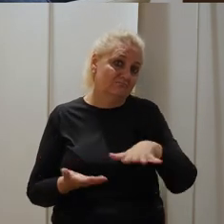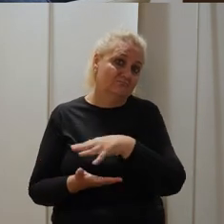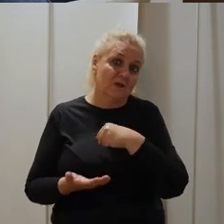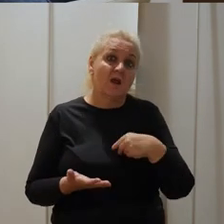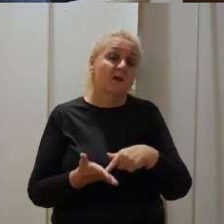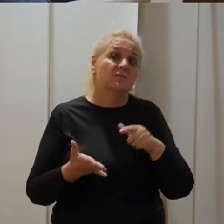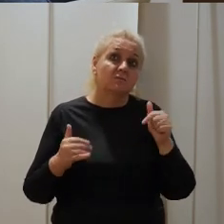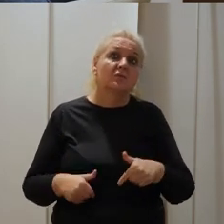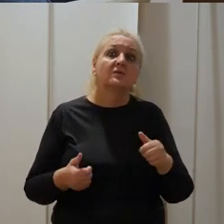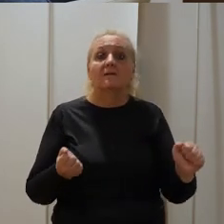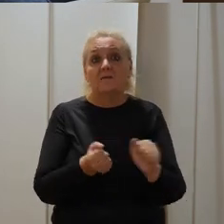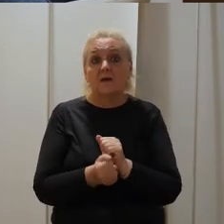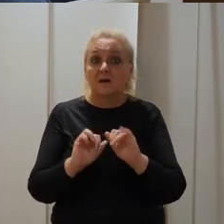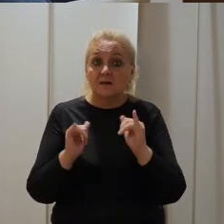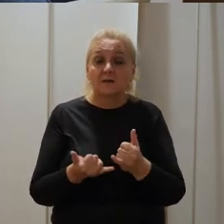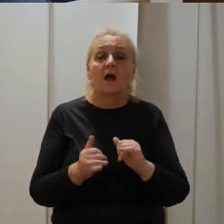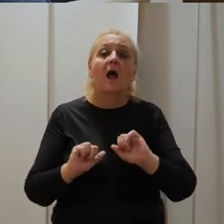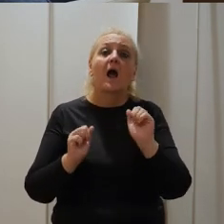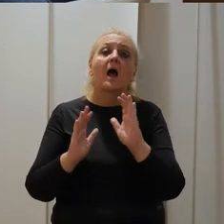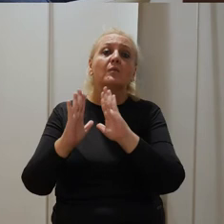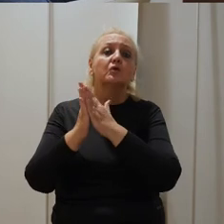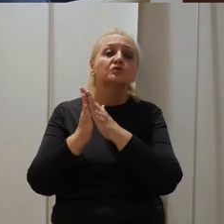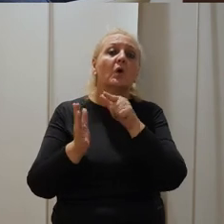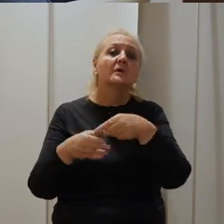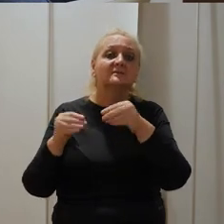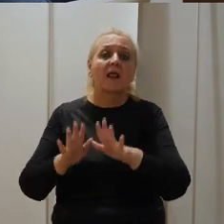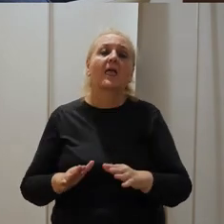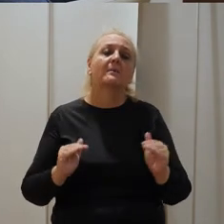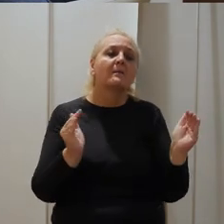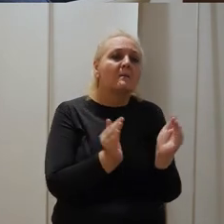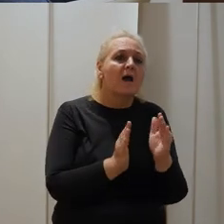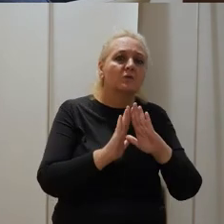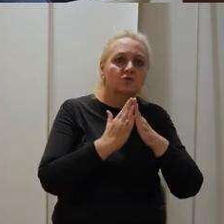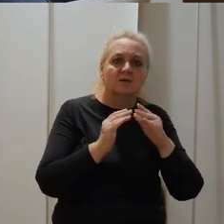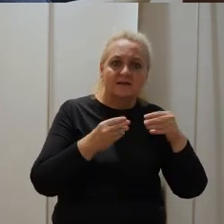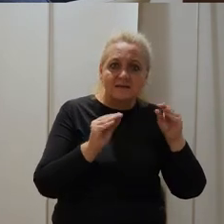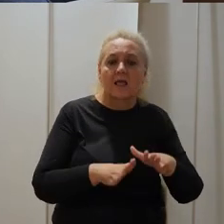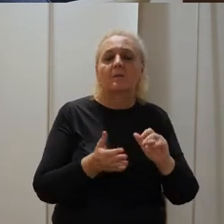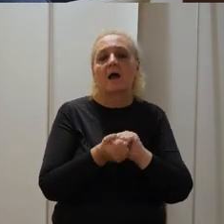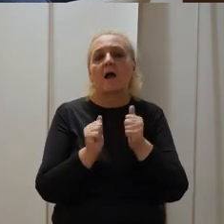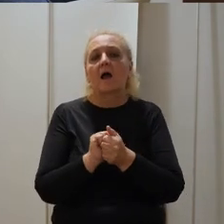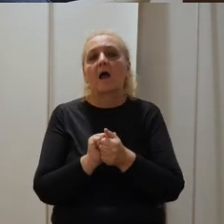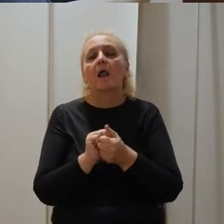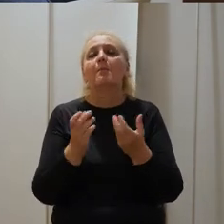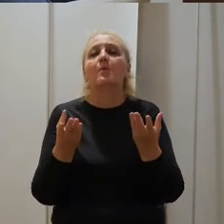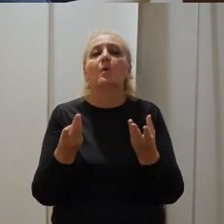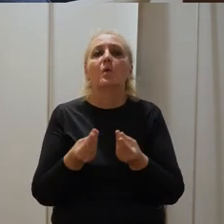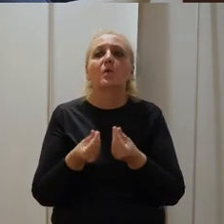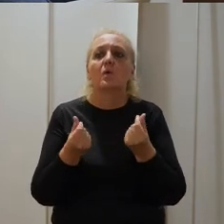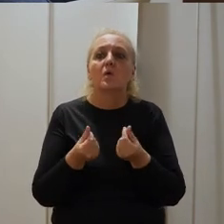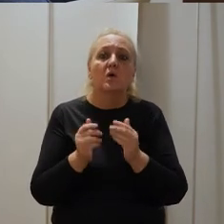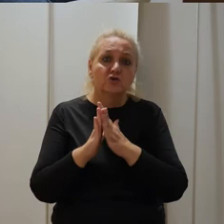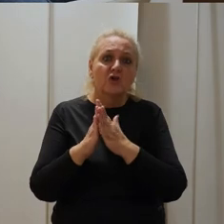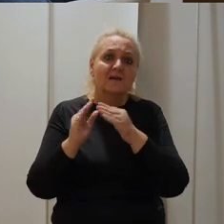Z czym się trzeba zmagać, czy też z księgarniami, czy małymi księgarniami, czy też właśnie księgarniami, które